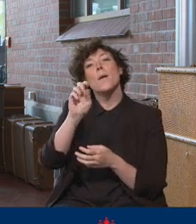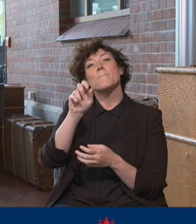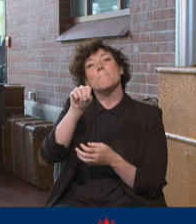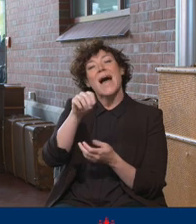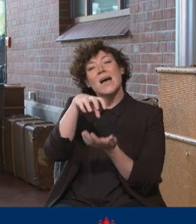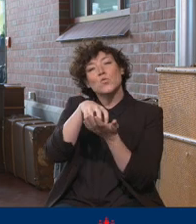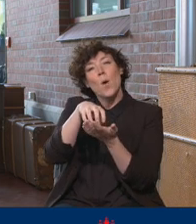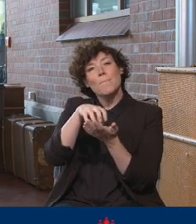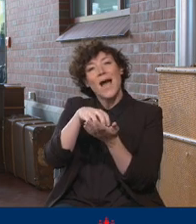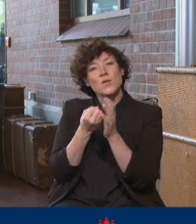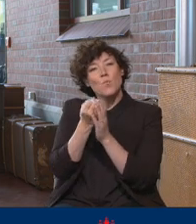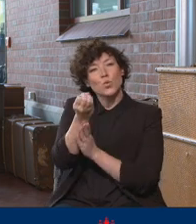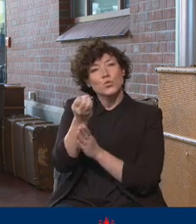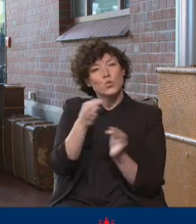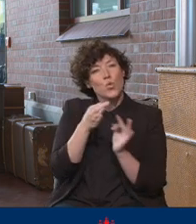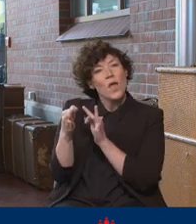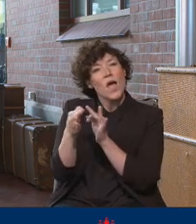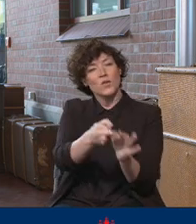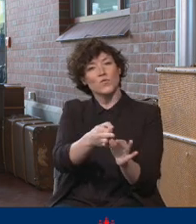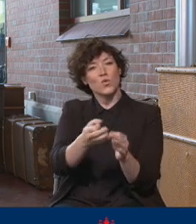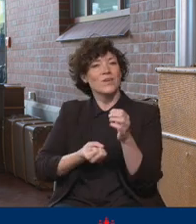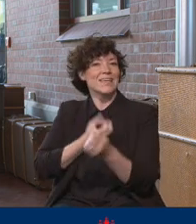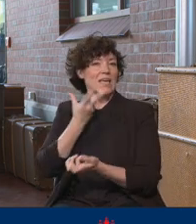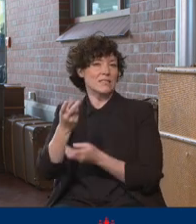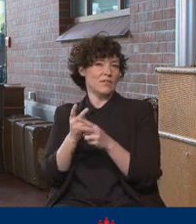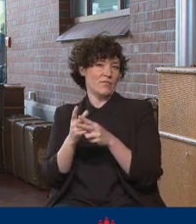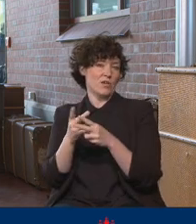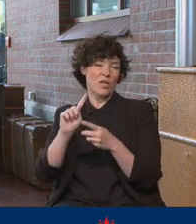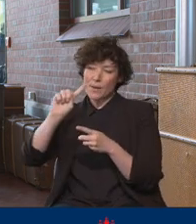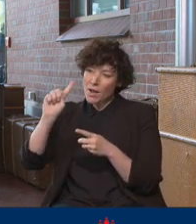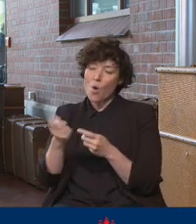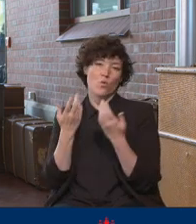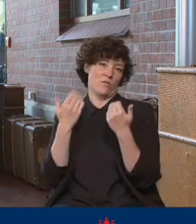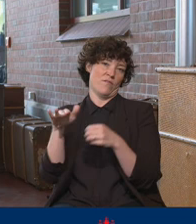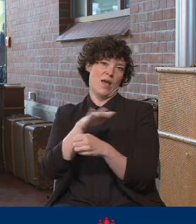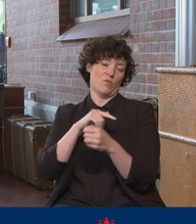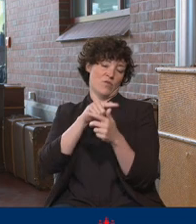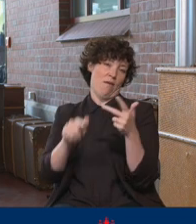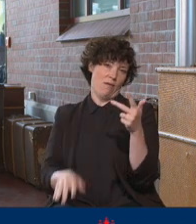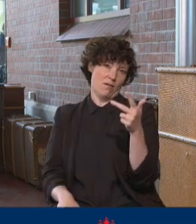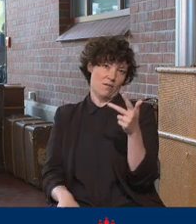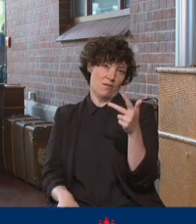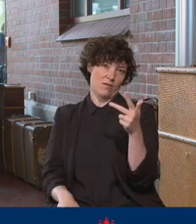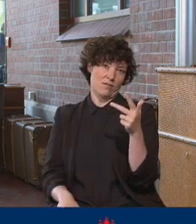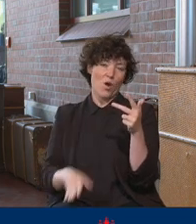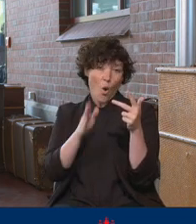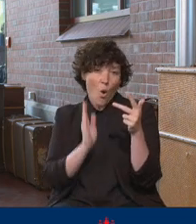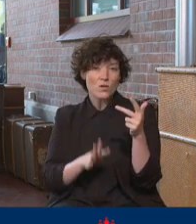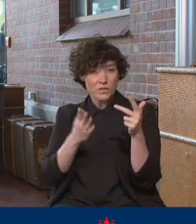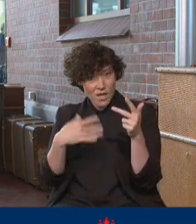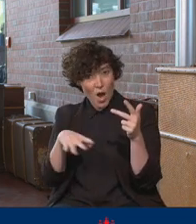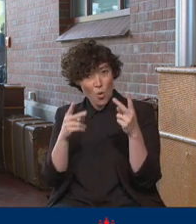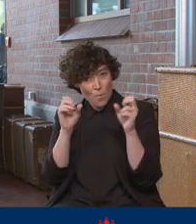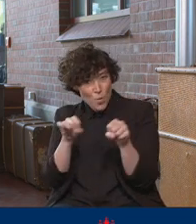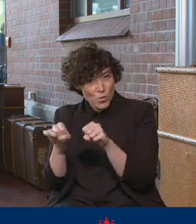kreativwirtschaft aber natürlich auch gewerbeflächen und im osten ist es aber auch sehr gut möglich in den geschützten lagen im innern des gebiets sehr